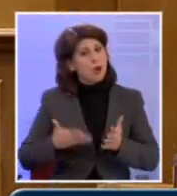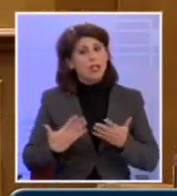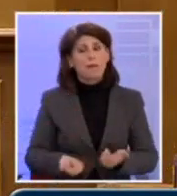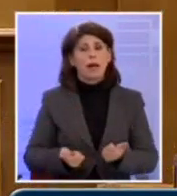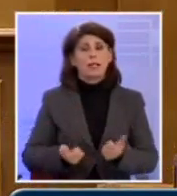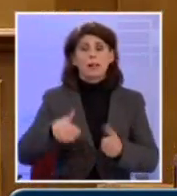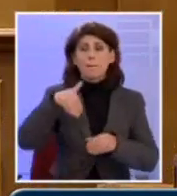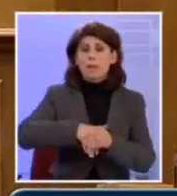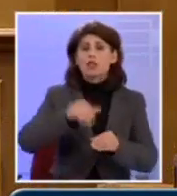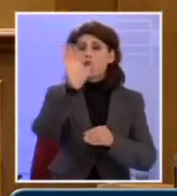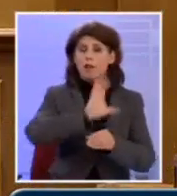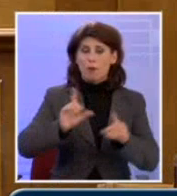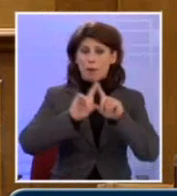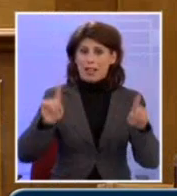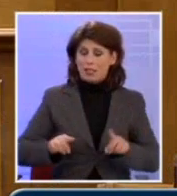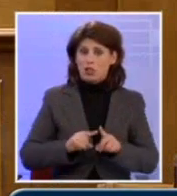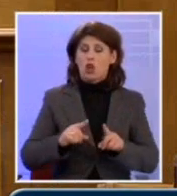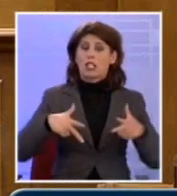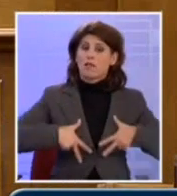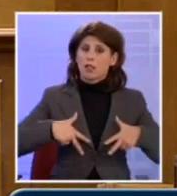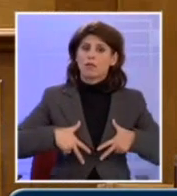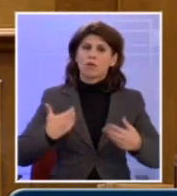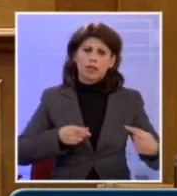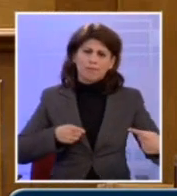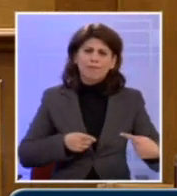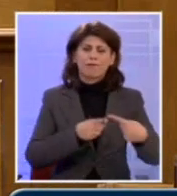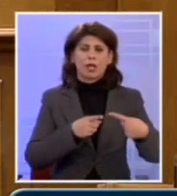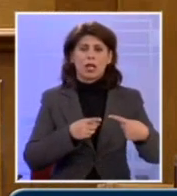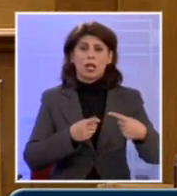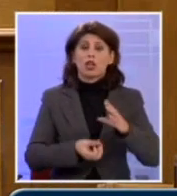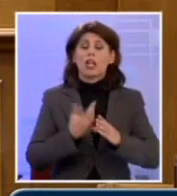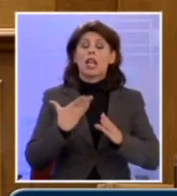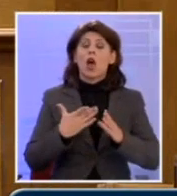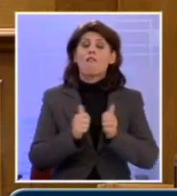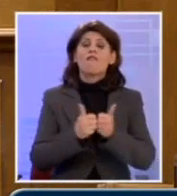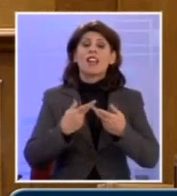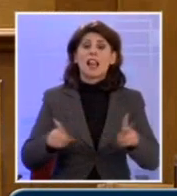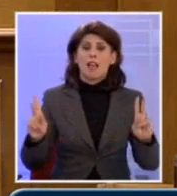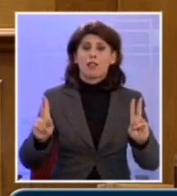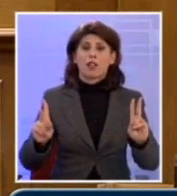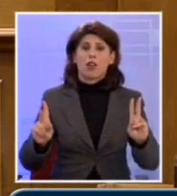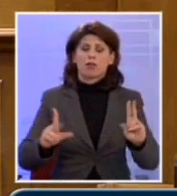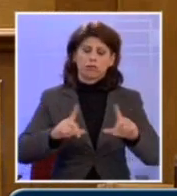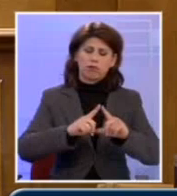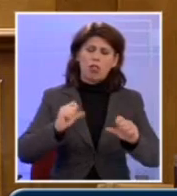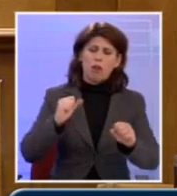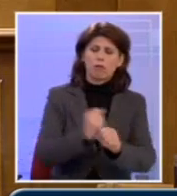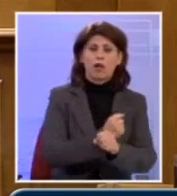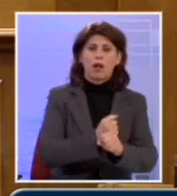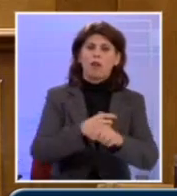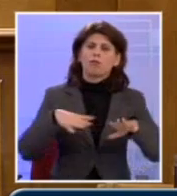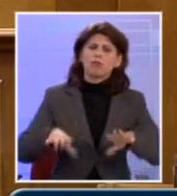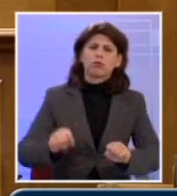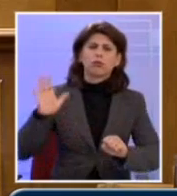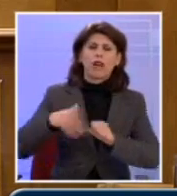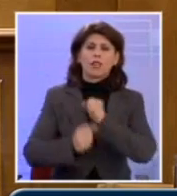ευρωπαϊκού πλαισίου κυβερνήσεις που πάνε κόντρα στον νεοφιλελεύθερο δογματισμό που κυριαρχεί τα τελευταία